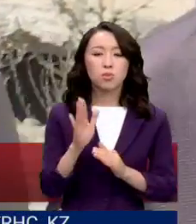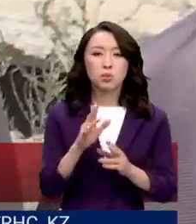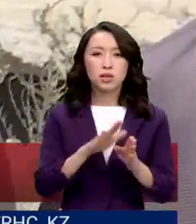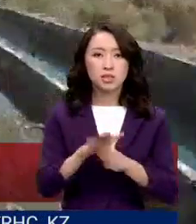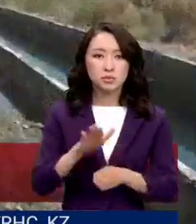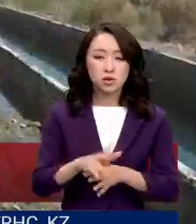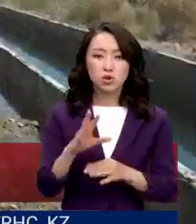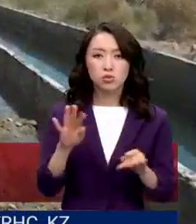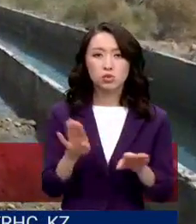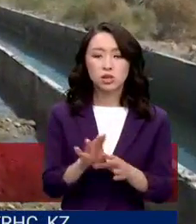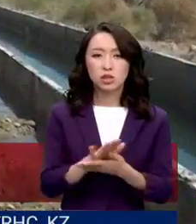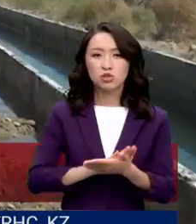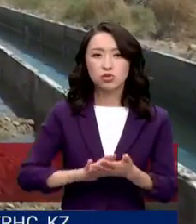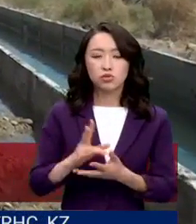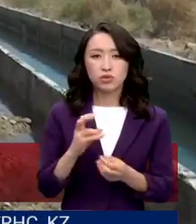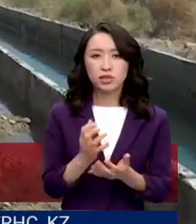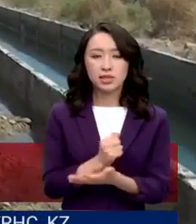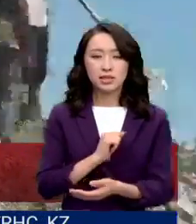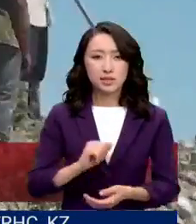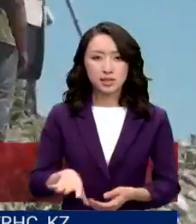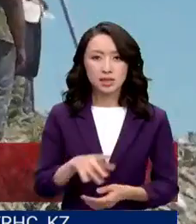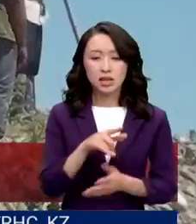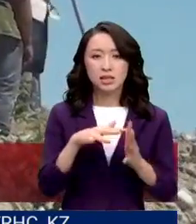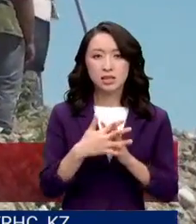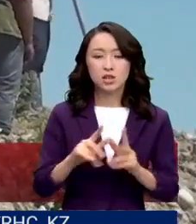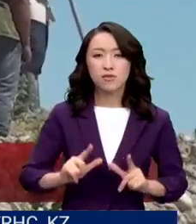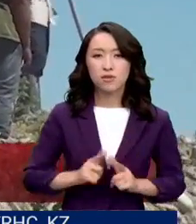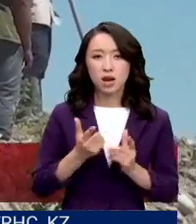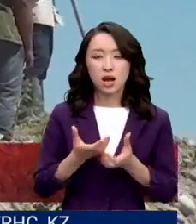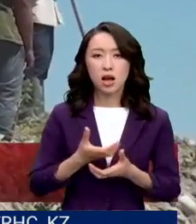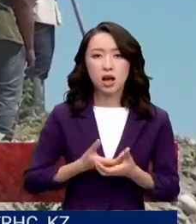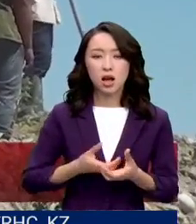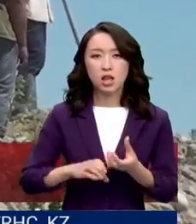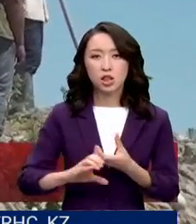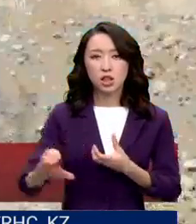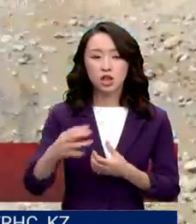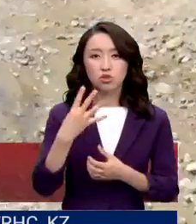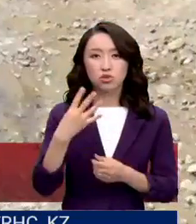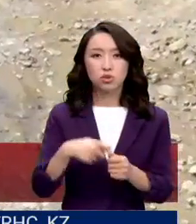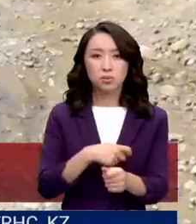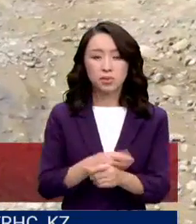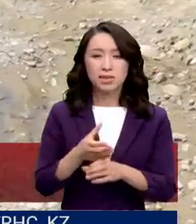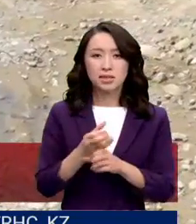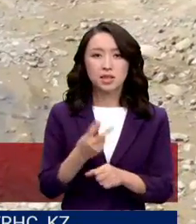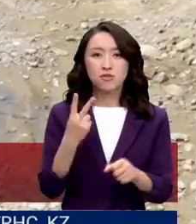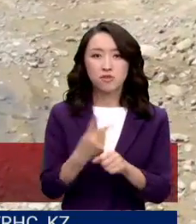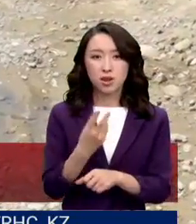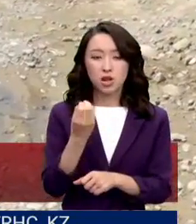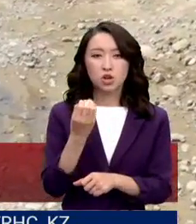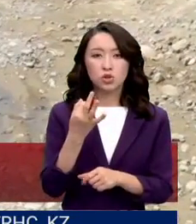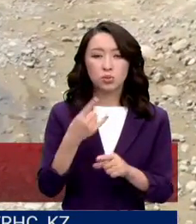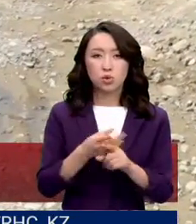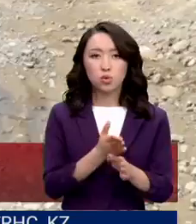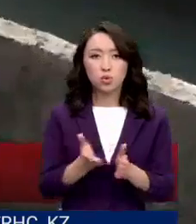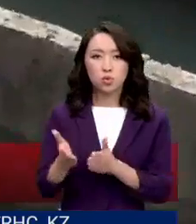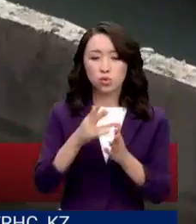так до сих пор ничего и не сделано. Аграрии возмущены, что канал шириной 4 метра сократили в 2 раза. Так еще и уклон